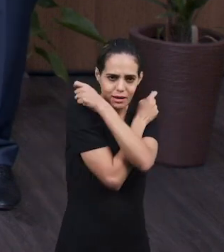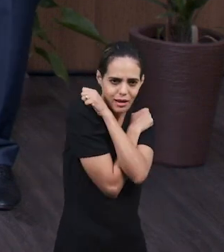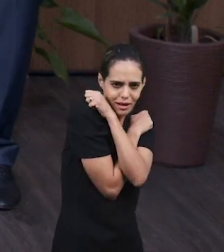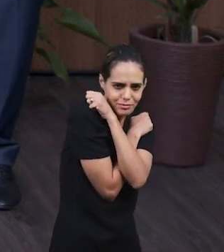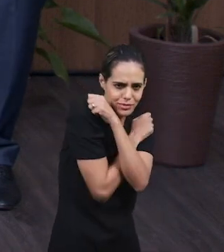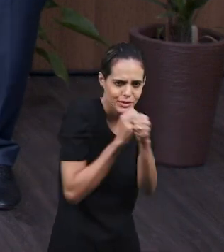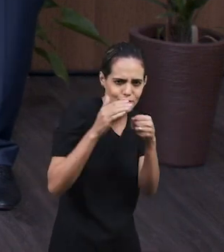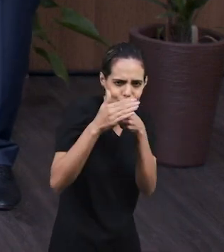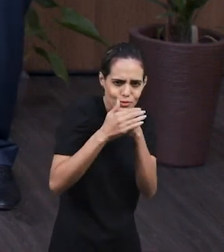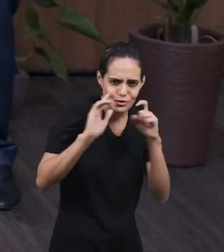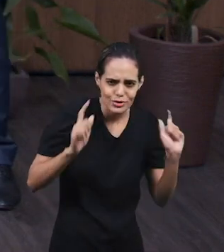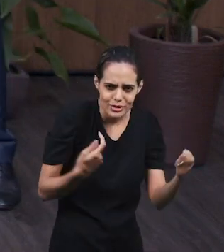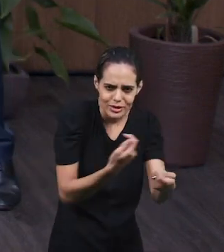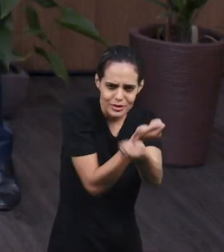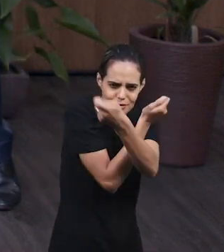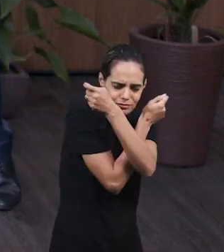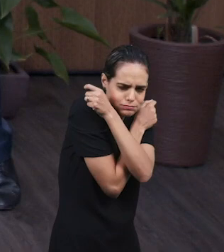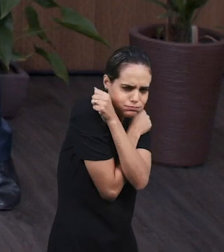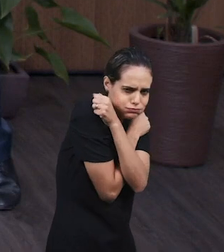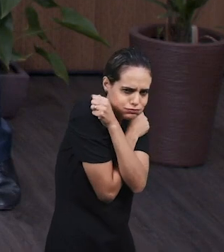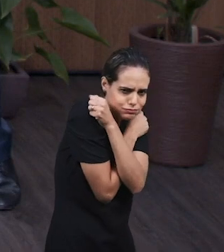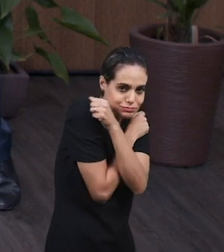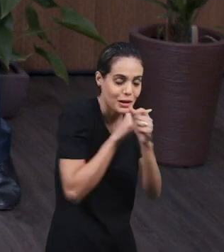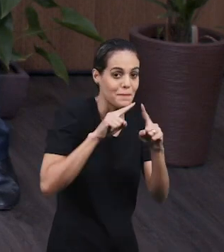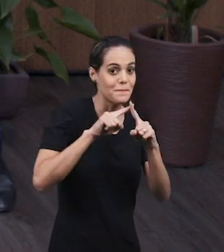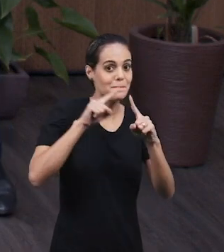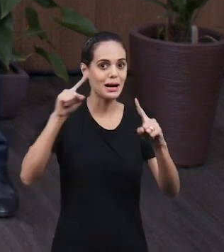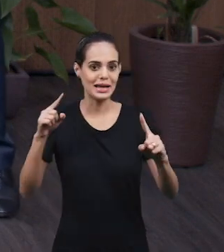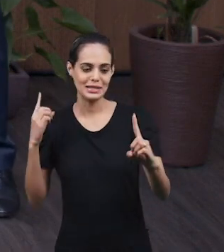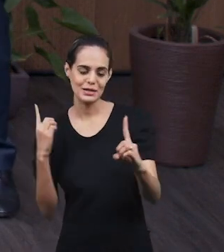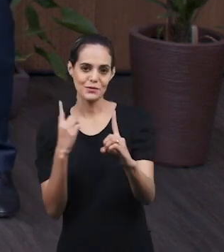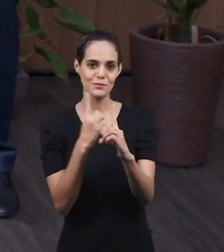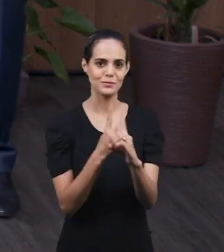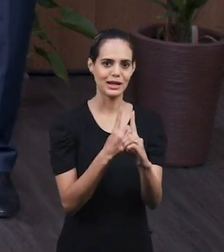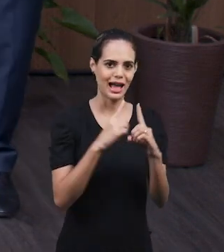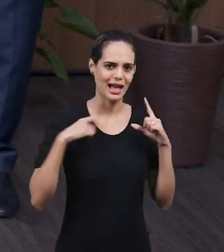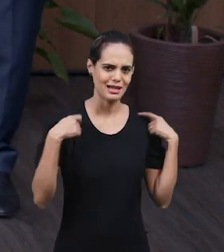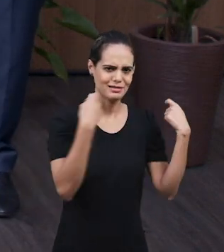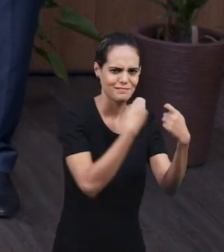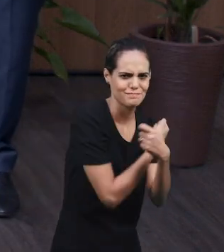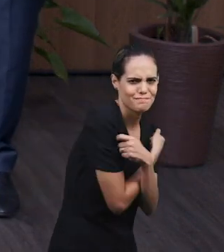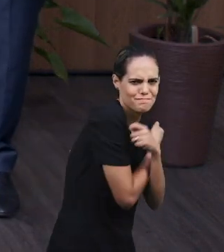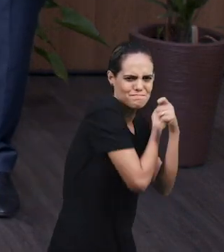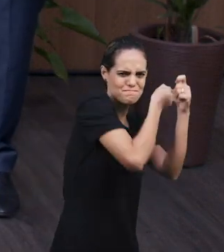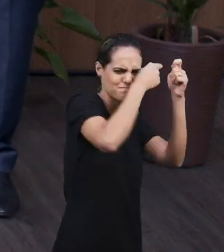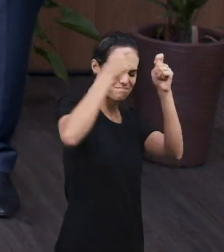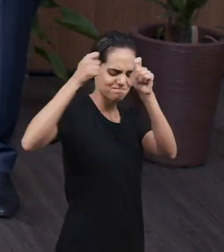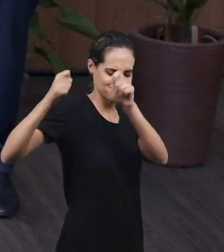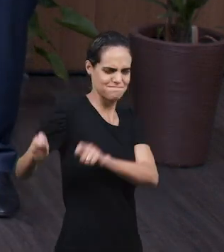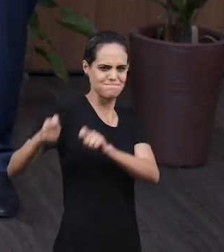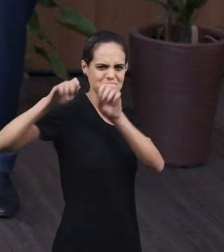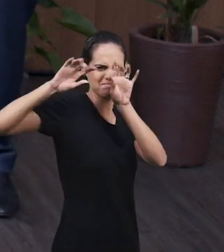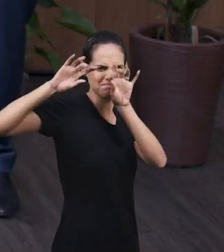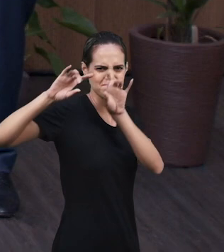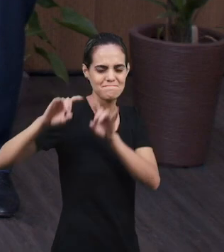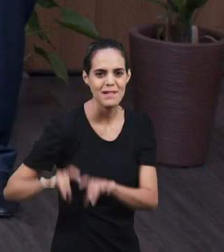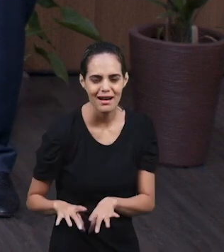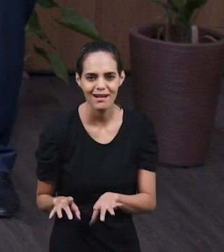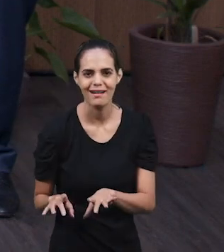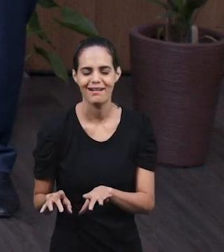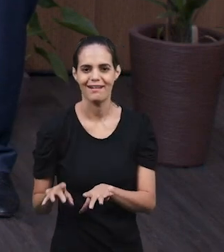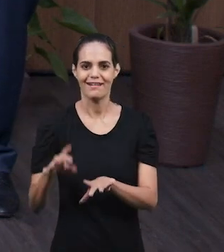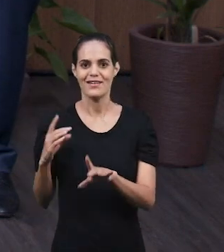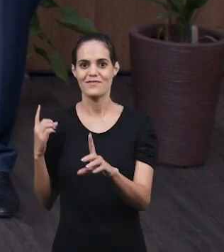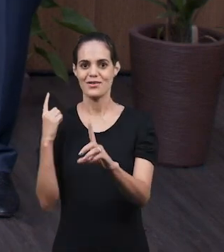une couverture sur lui. Quand il est allé à la rencontre de Jésus, il a laissé sa couverture derrière lui et il est allé